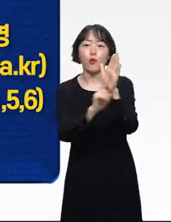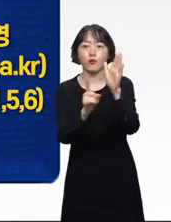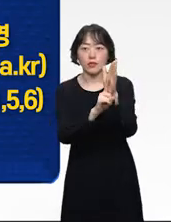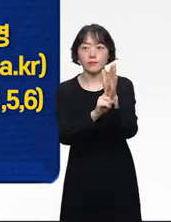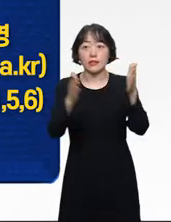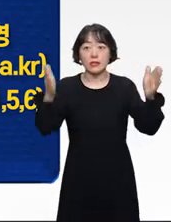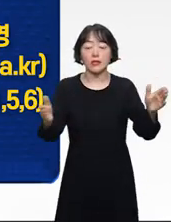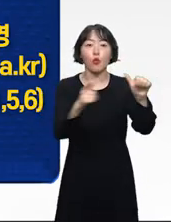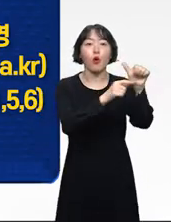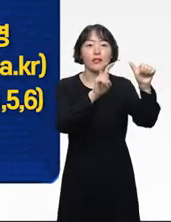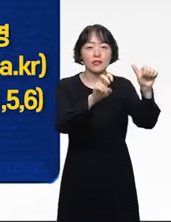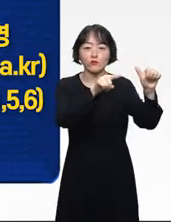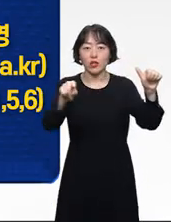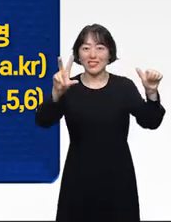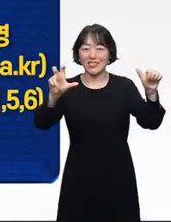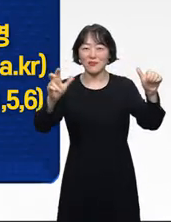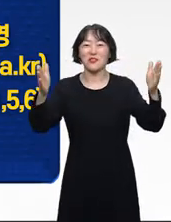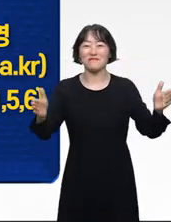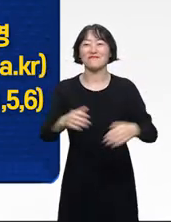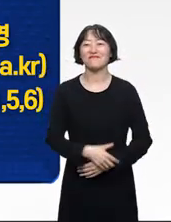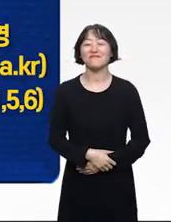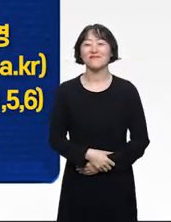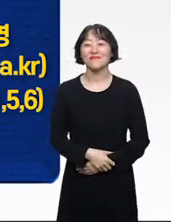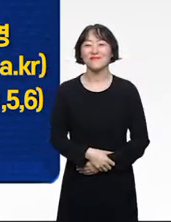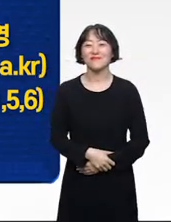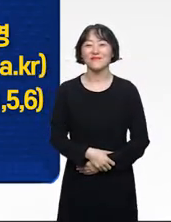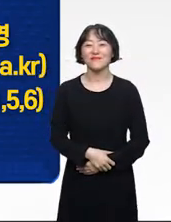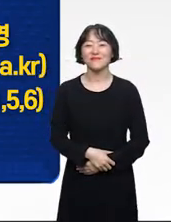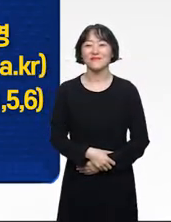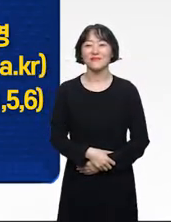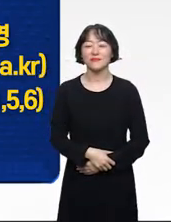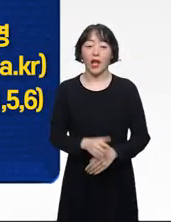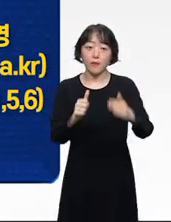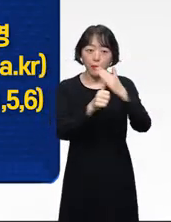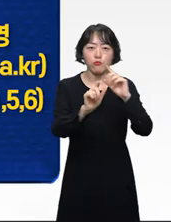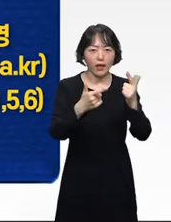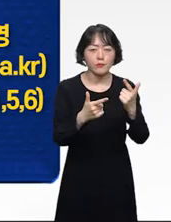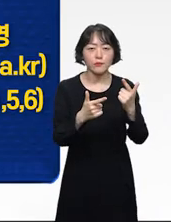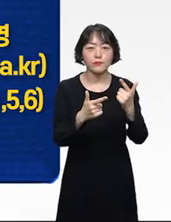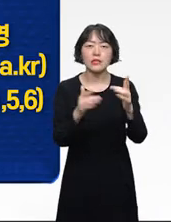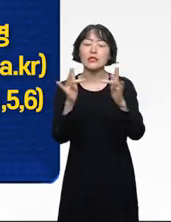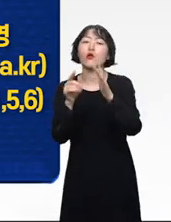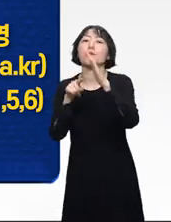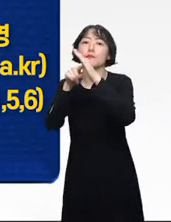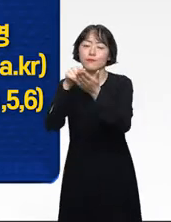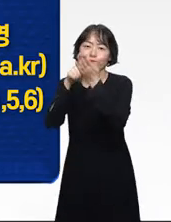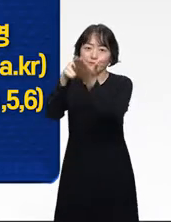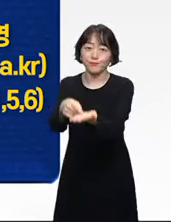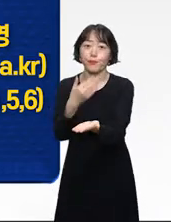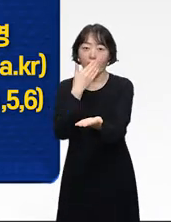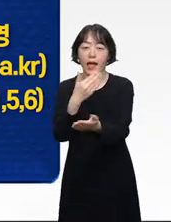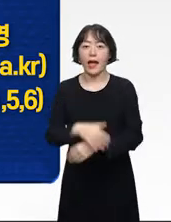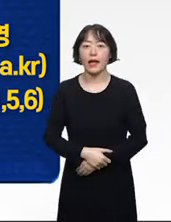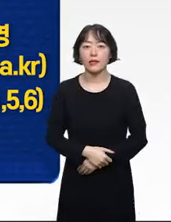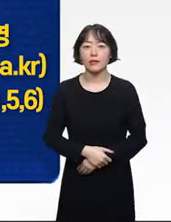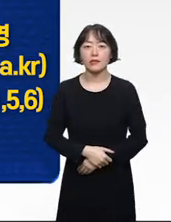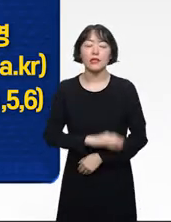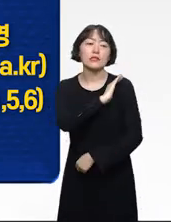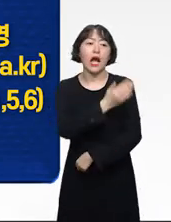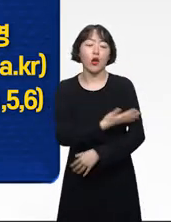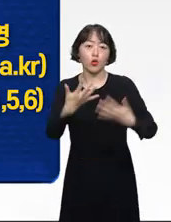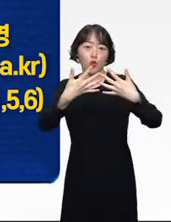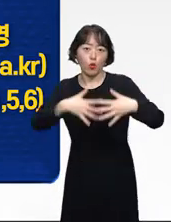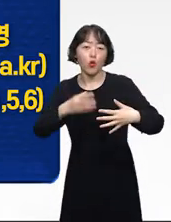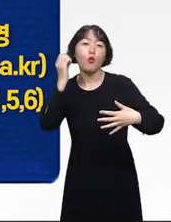20일부터 25일까지입니다. 방문 또는 온라인으로 접수하실 수 있으며 자격 조건은 시 혹은